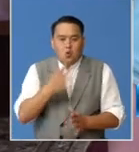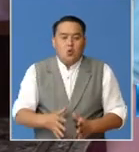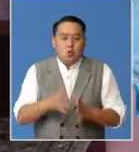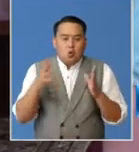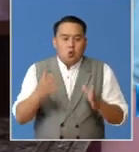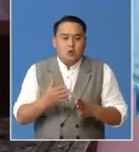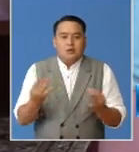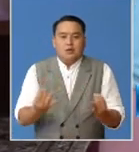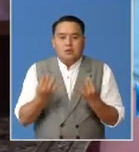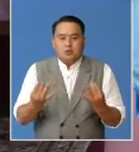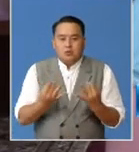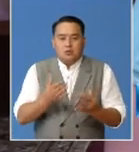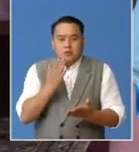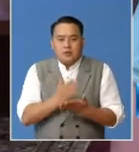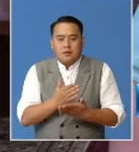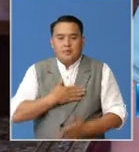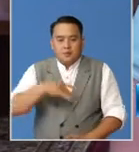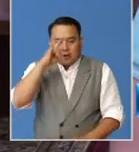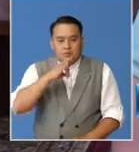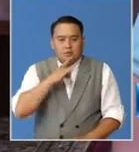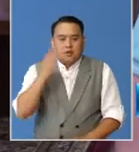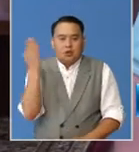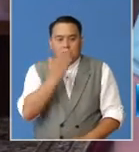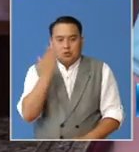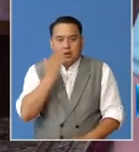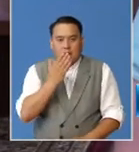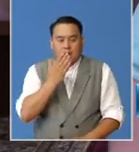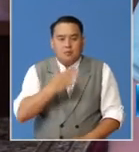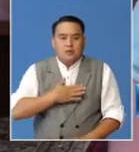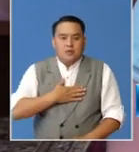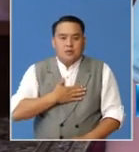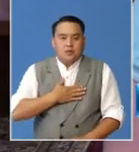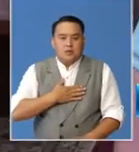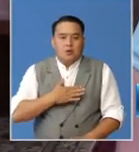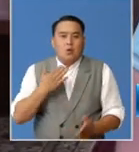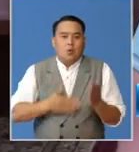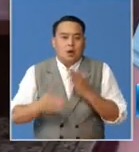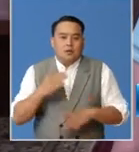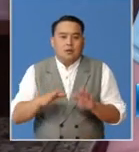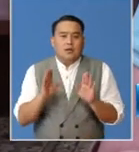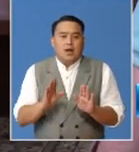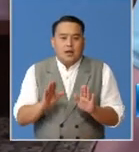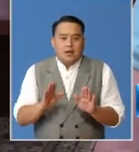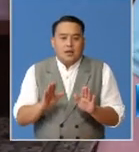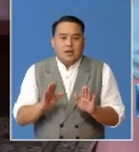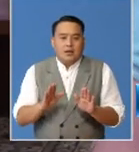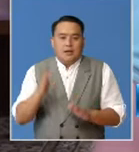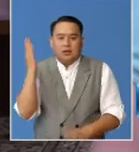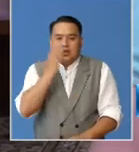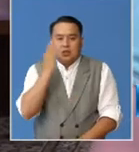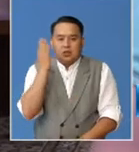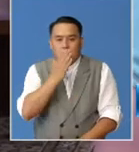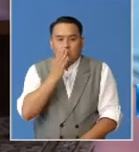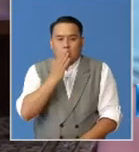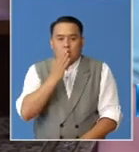үлкен қызығушылық болып жатыр осы туындыға. Бізді ол қуантады, себебі тек қана кино